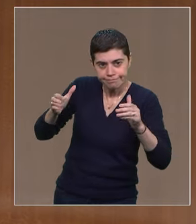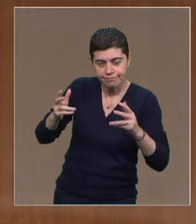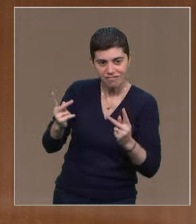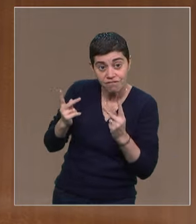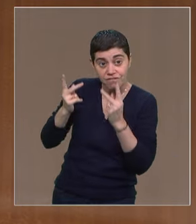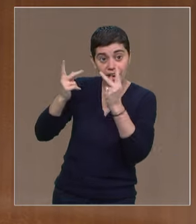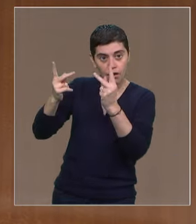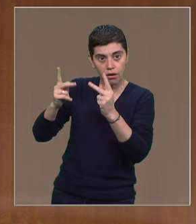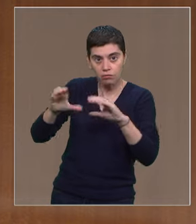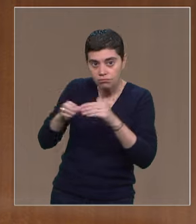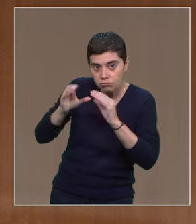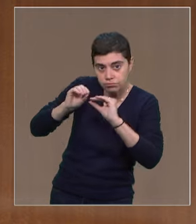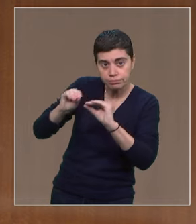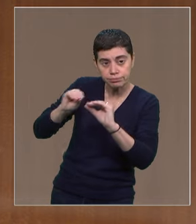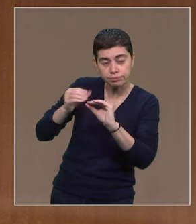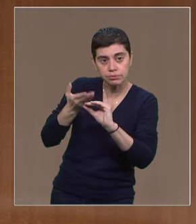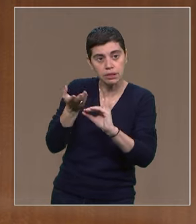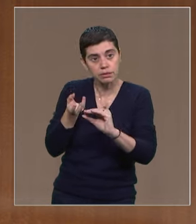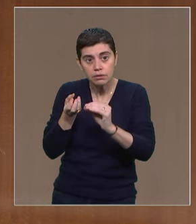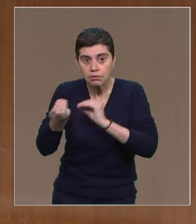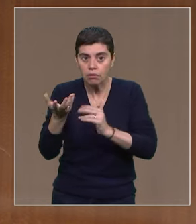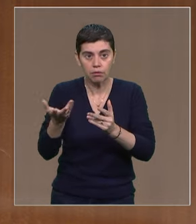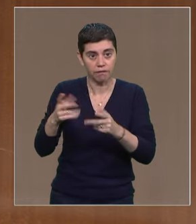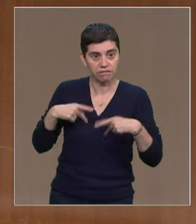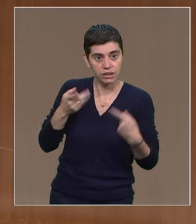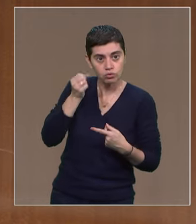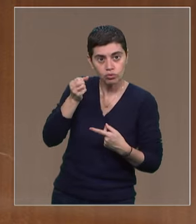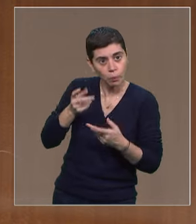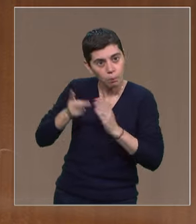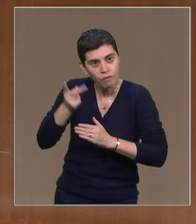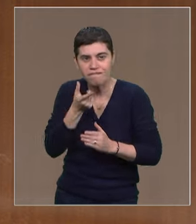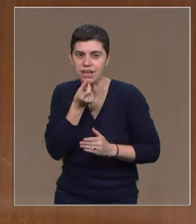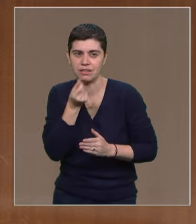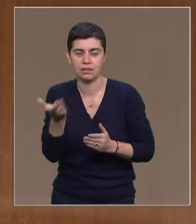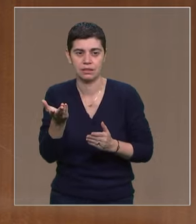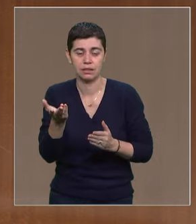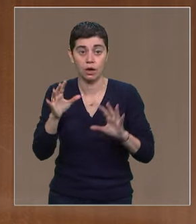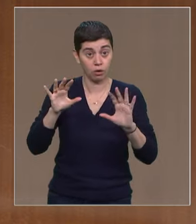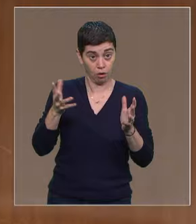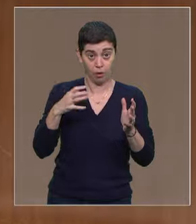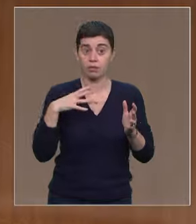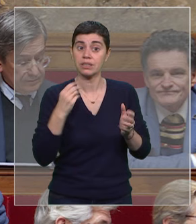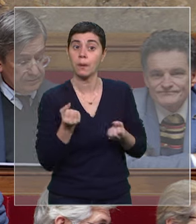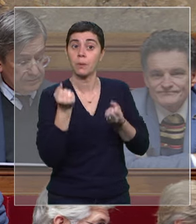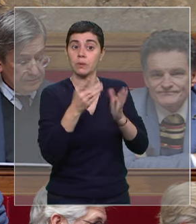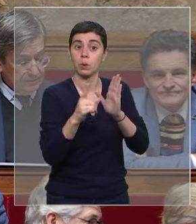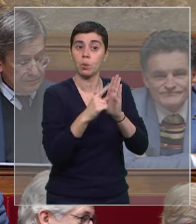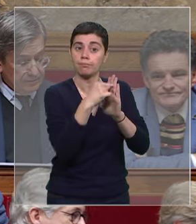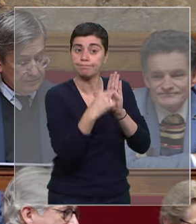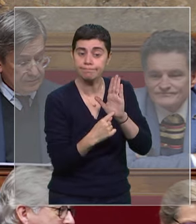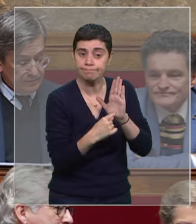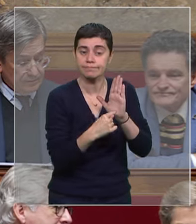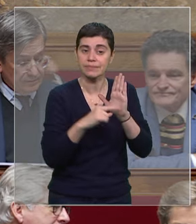accompagner et effectivement à simplifier leur vie au quotidien, notamment au travers de la proposition de loi qui a été portée